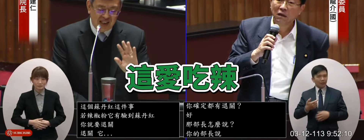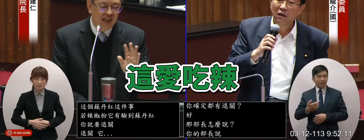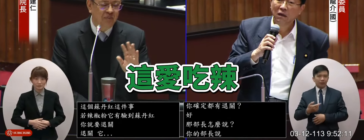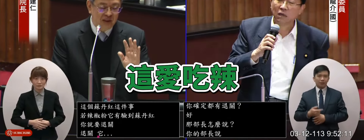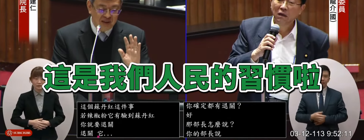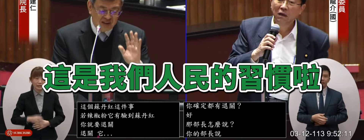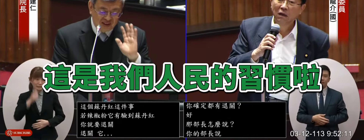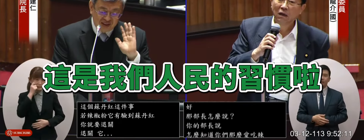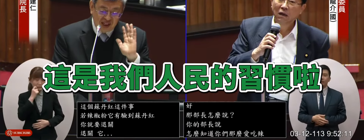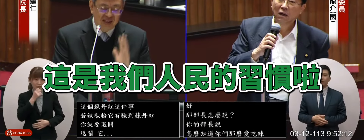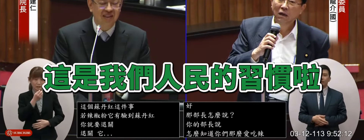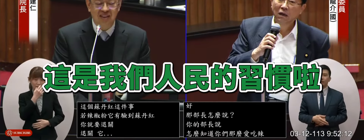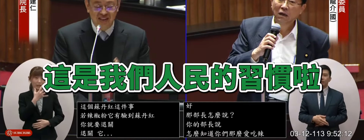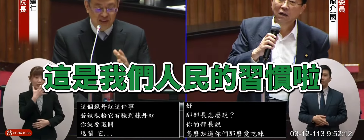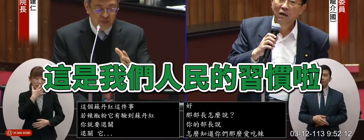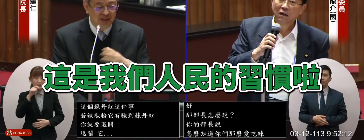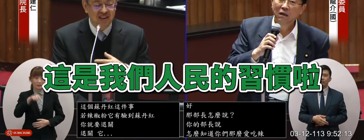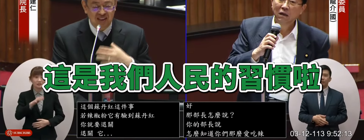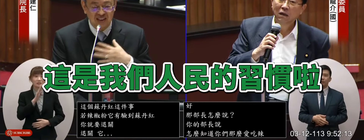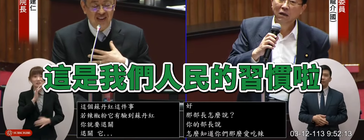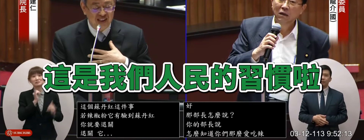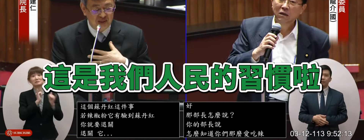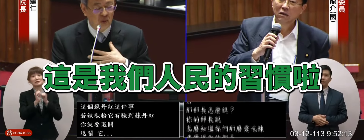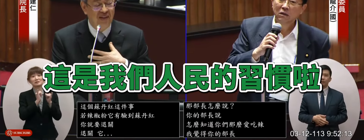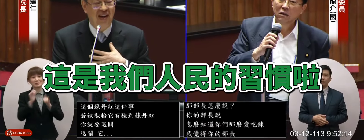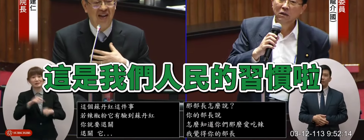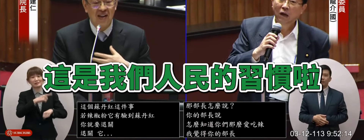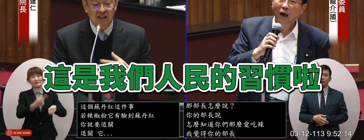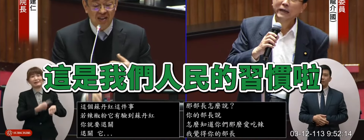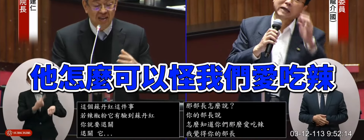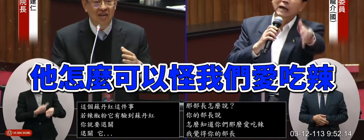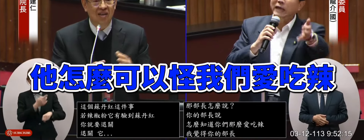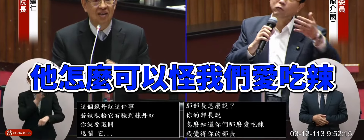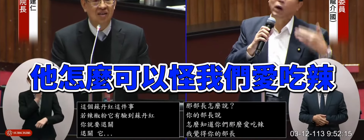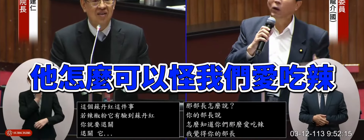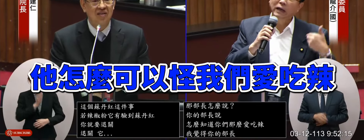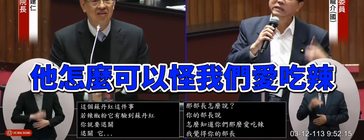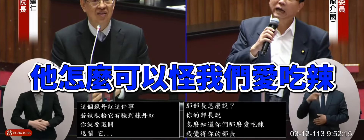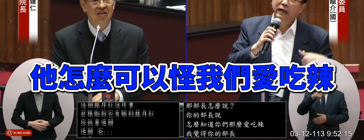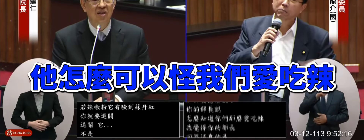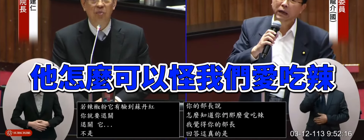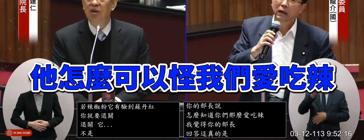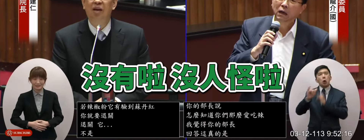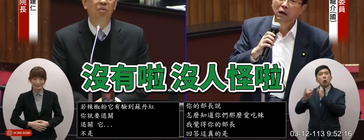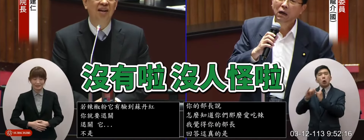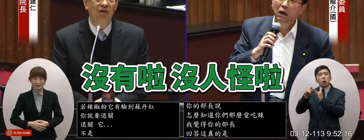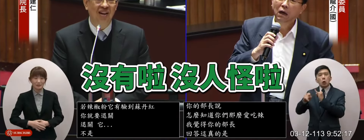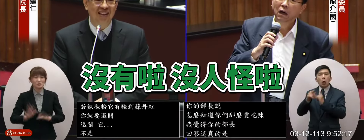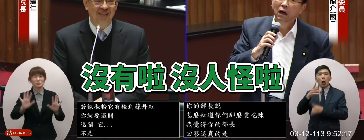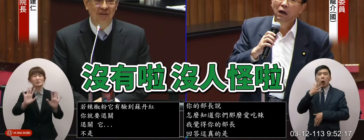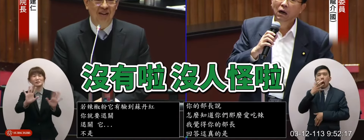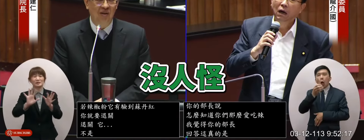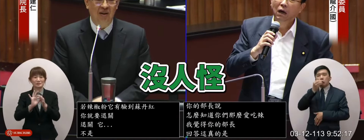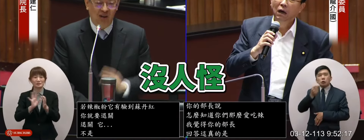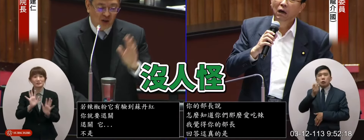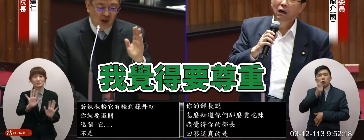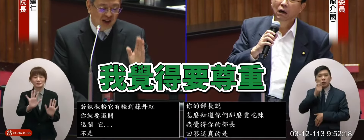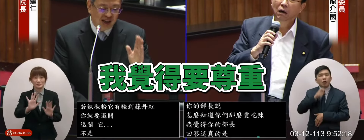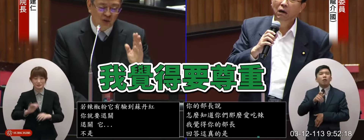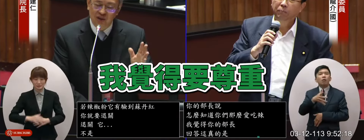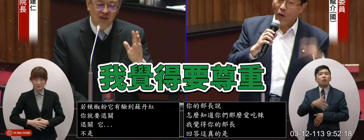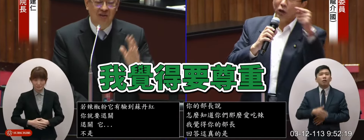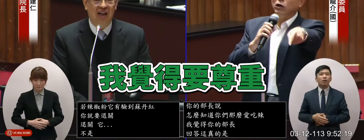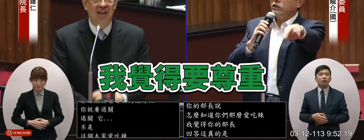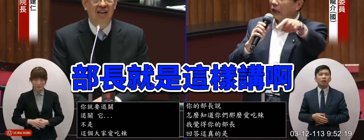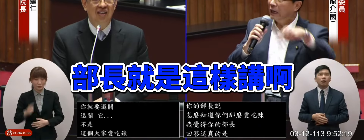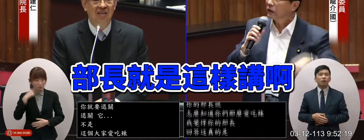这爱食咸，这是咱人民的习惯啦。 但是，太使怪阮爱食咸的。 无啦，无人怪啦，无人怪。我